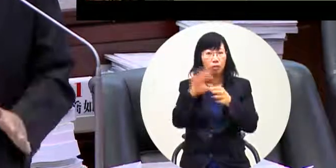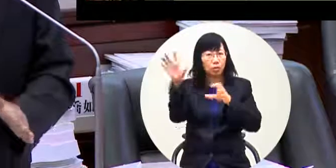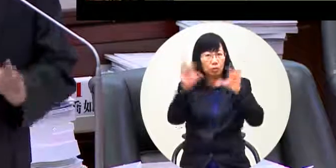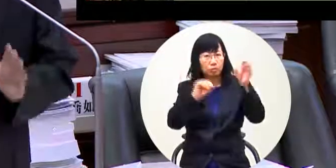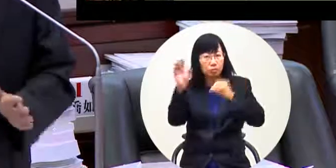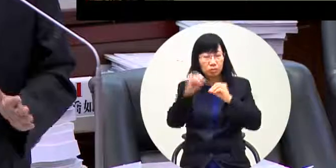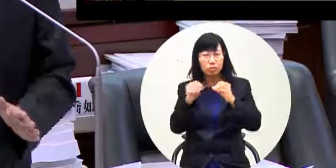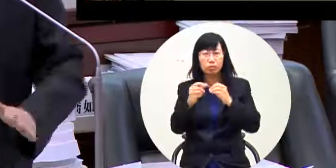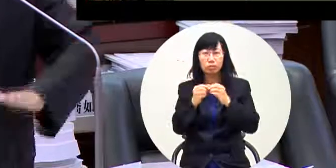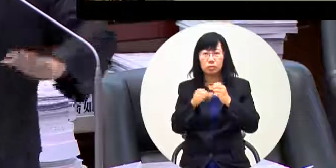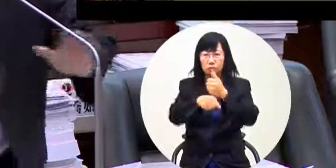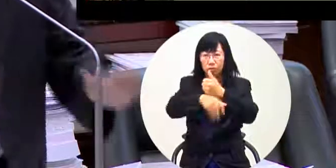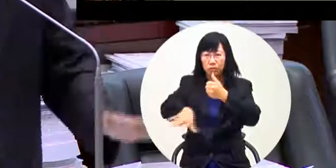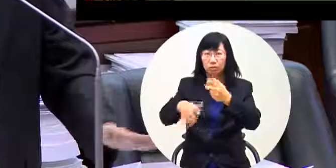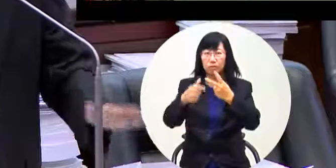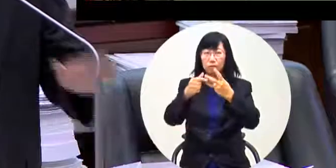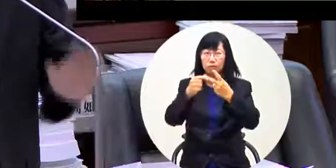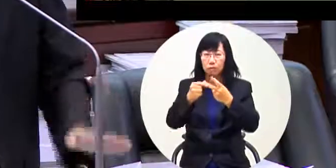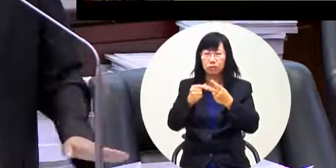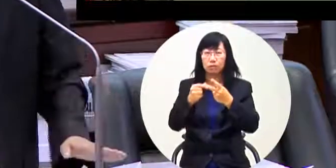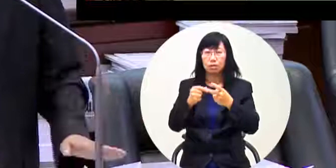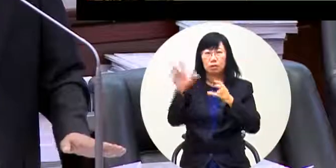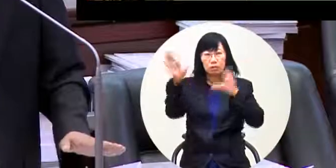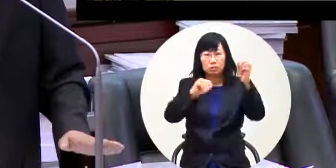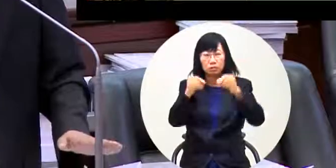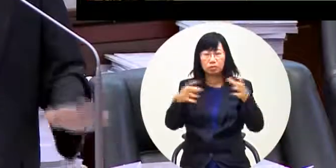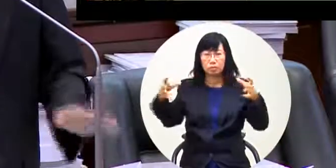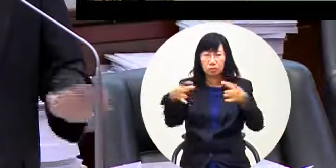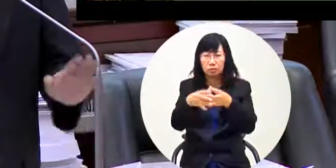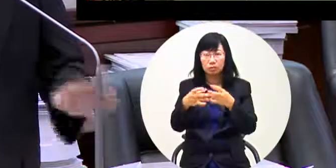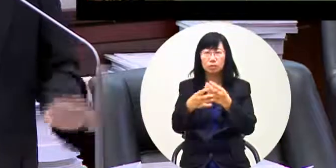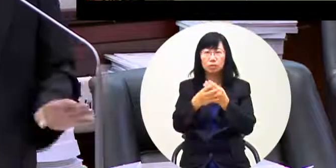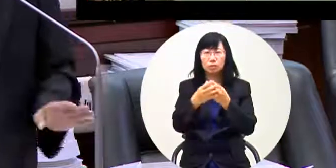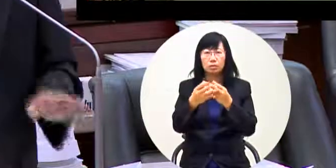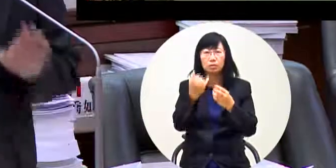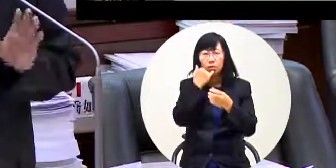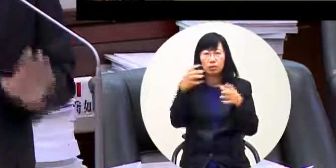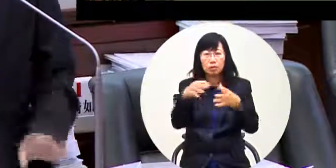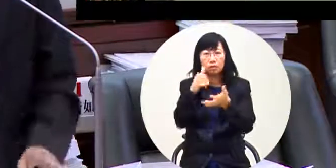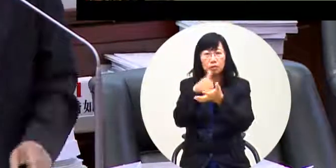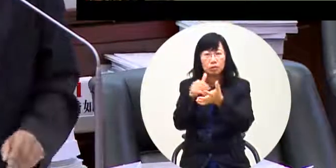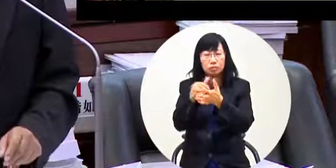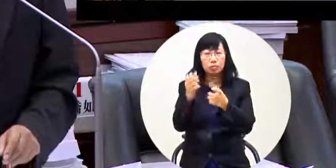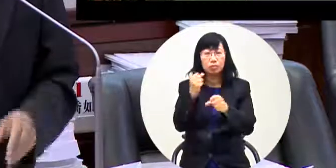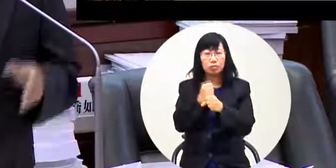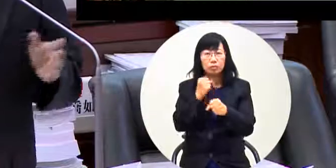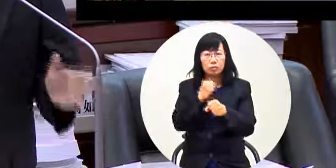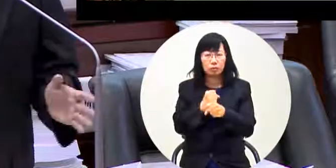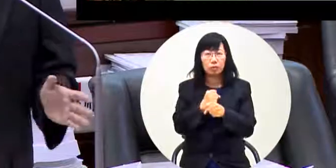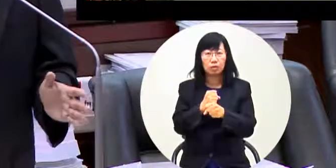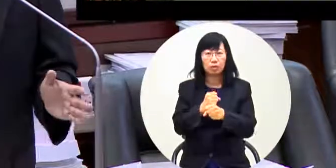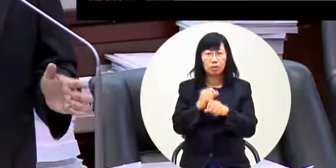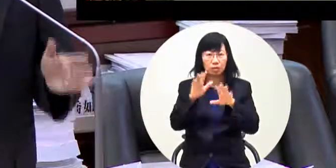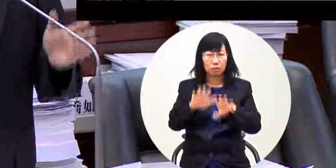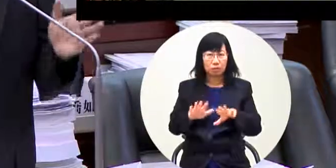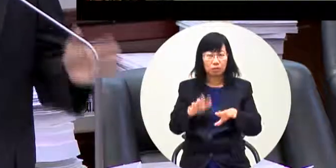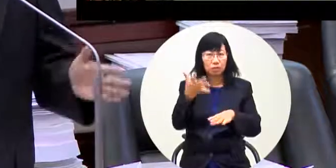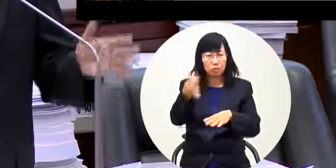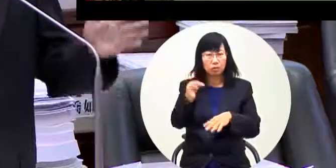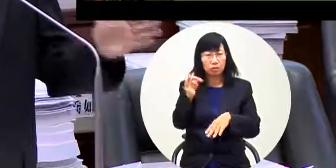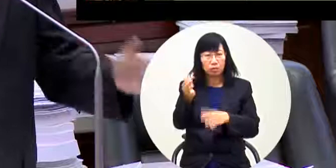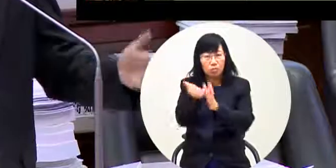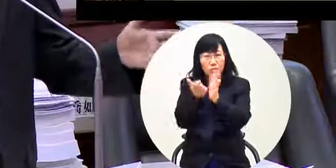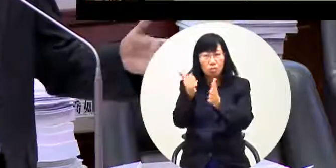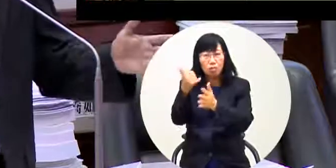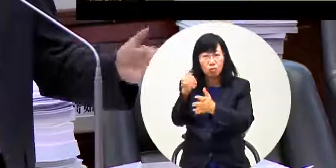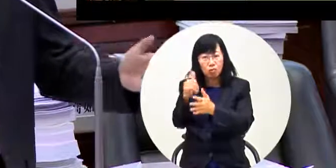的影响到内耗我们现有的预算，现有的预算跟效率。最后一个是我们现